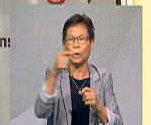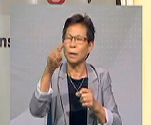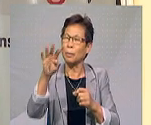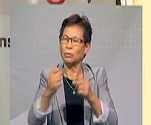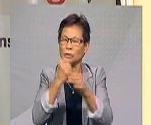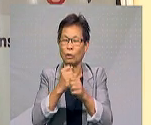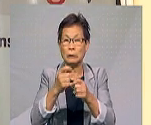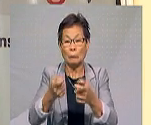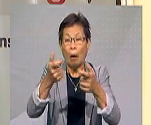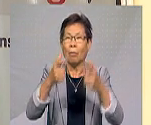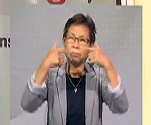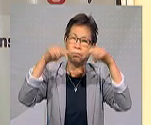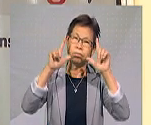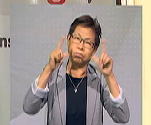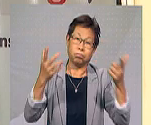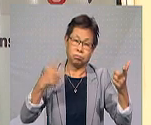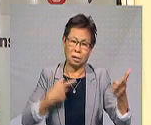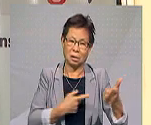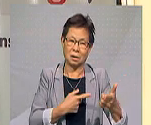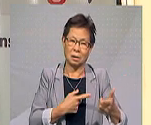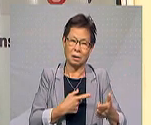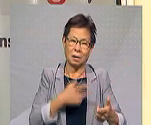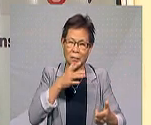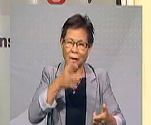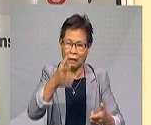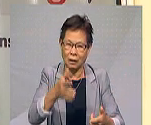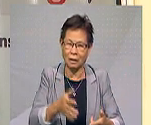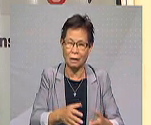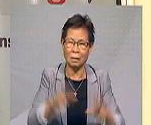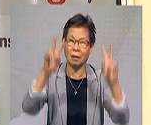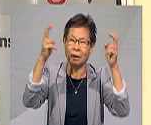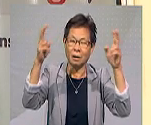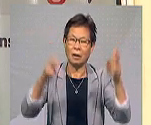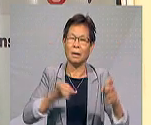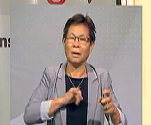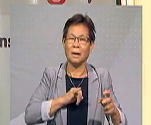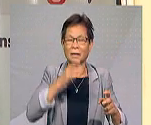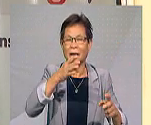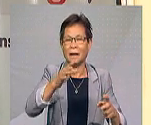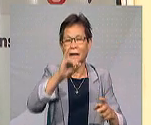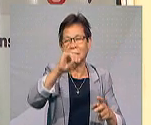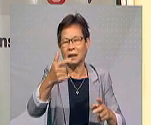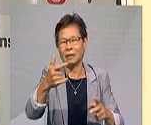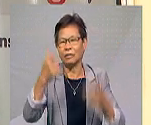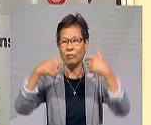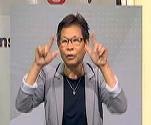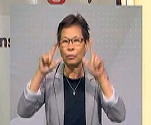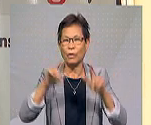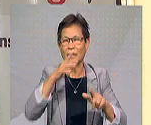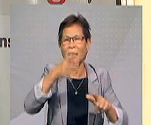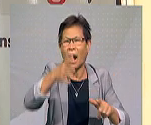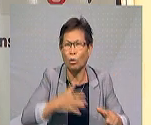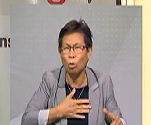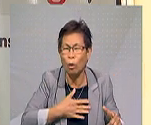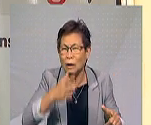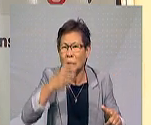orang-orang begitulah. Jadi bila kita buat nenek aku still famous, tajuk tu sendiri, nenek aku still famous tu dah menarik minat orang. Macam, eh nenek aku,